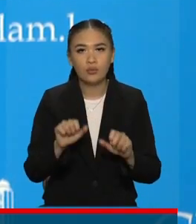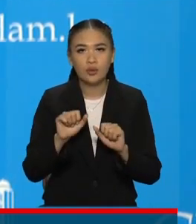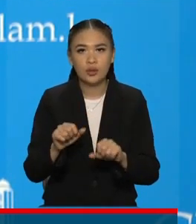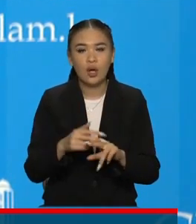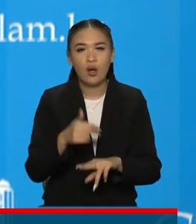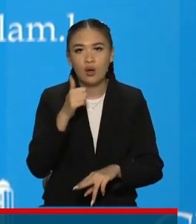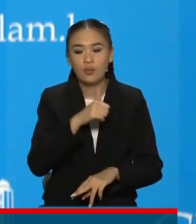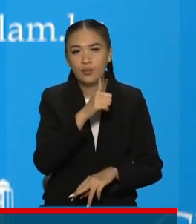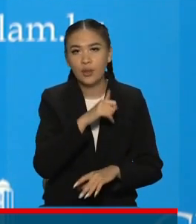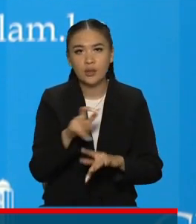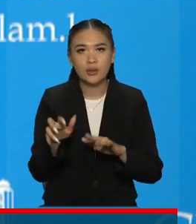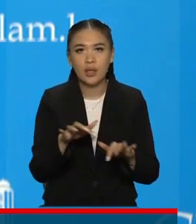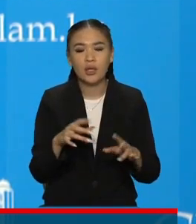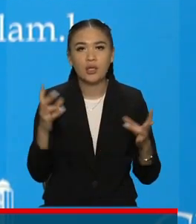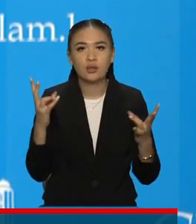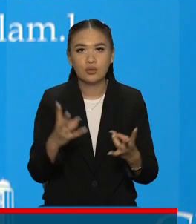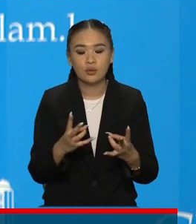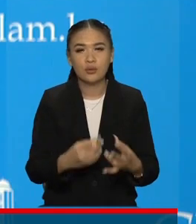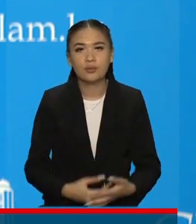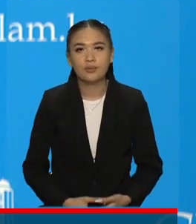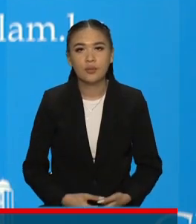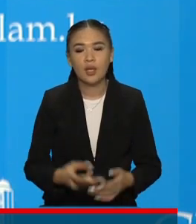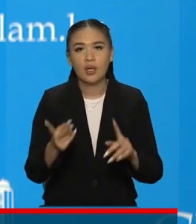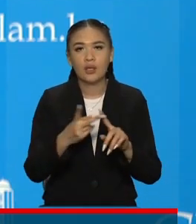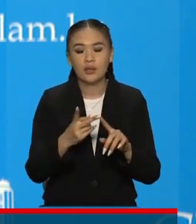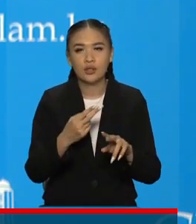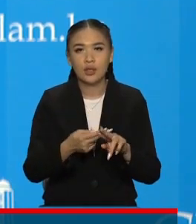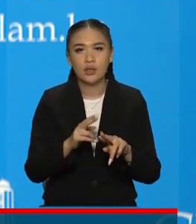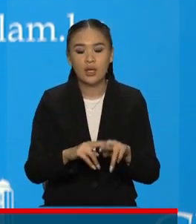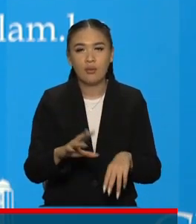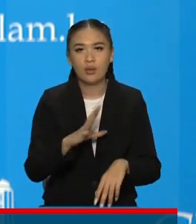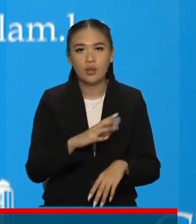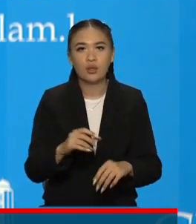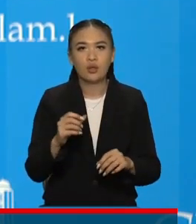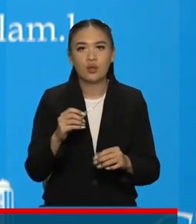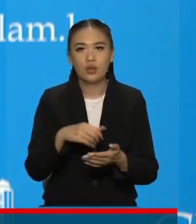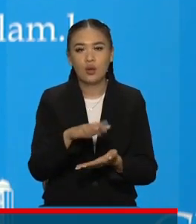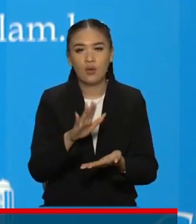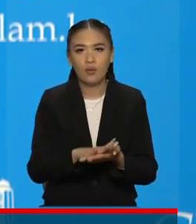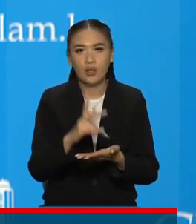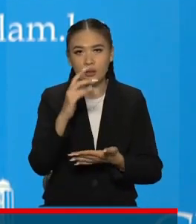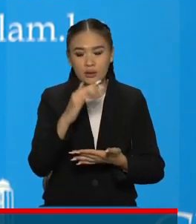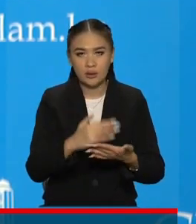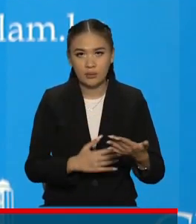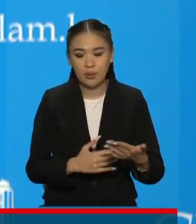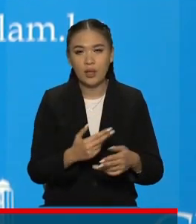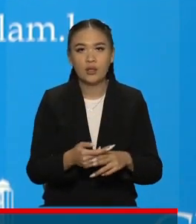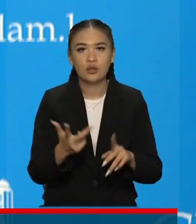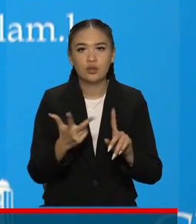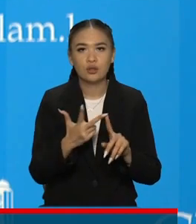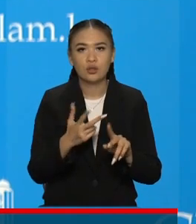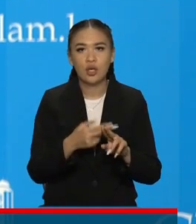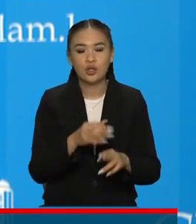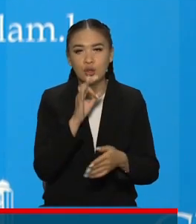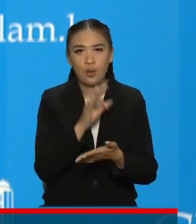құпия заттарды қамтамасыз ету мәселесі. Екінші мәселе жаңағы өтетін тауарлардың тізімі. Үшінші мәселесі айқындалатын